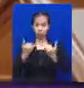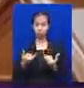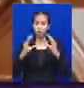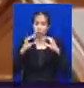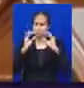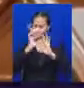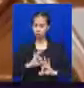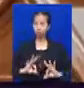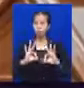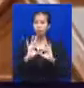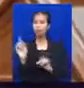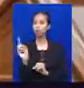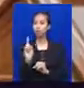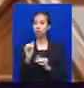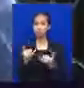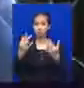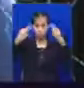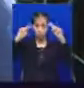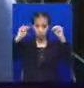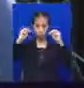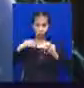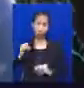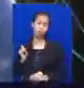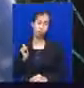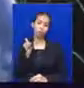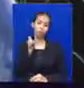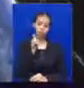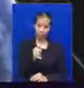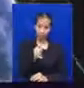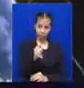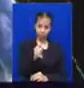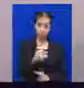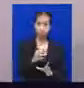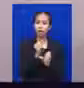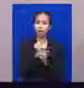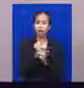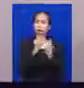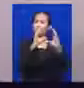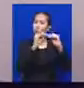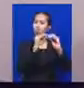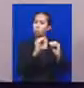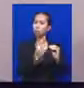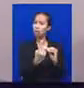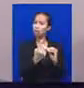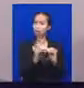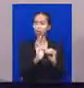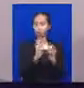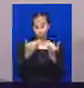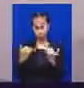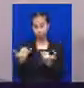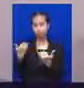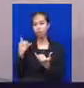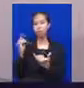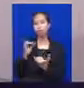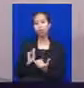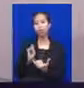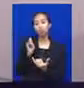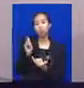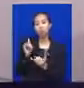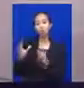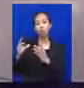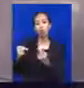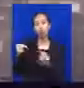ญครั้งนี้เนี่ยเมื่อนายกรัฐมนตรีเดินทางมาถึงแล้วเนี่ยนอกเหนือจากภารกิจการเข้าร่วมประชุมแล้วเนี่ยก็ยังมีภารกิจของการเข้าร่ว